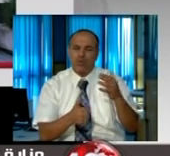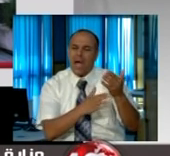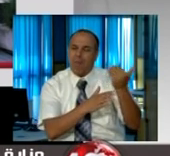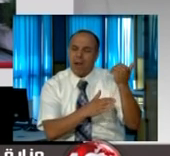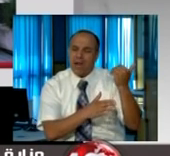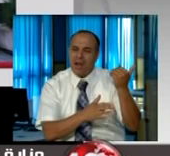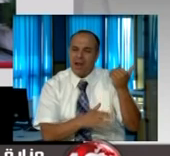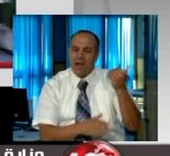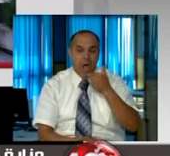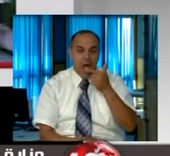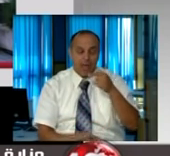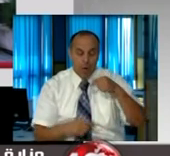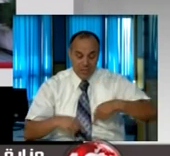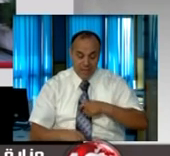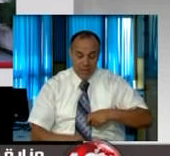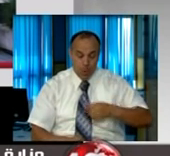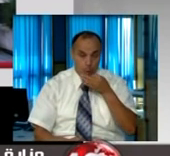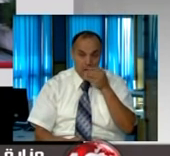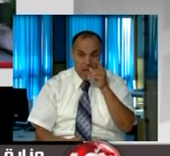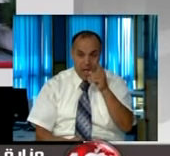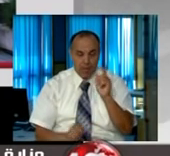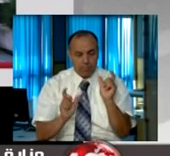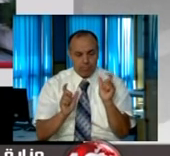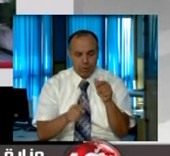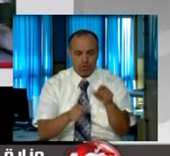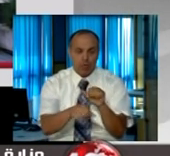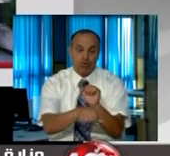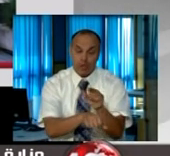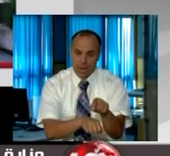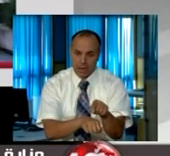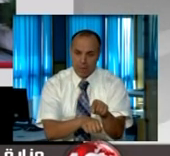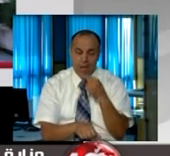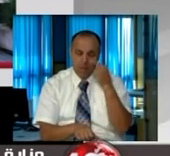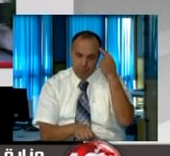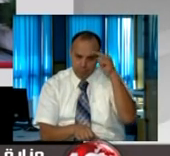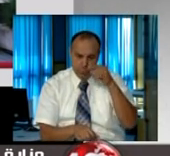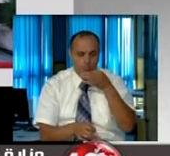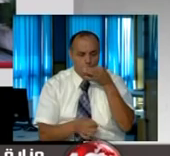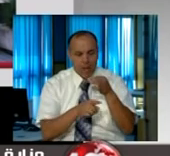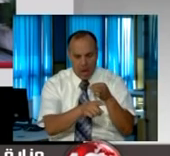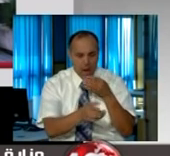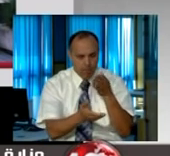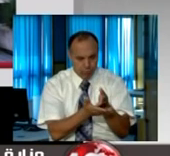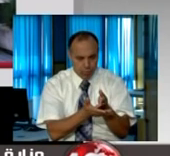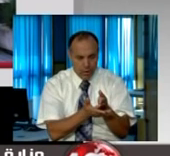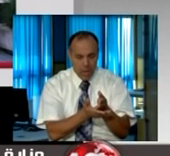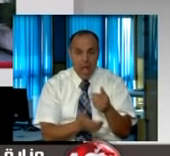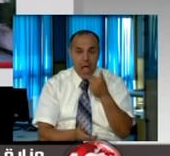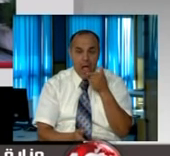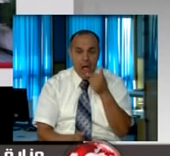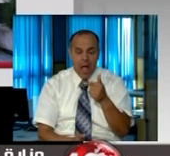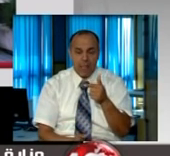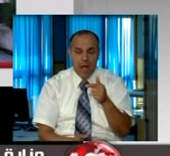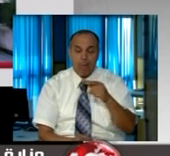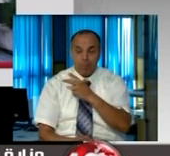وأفاد مصدر بوزارة الداخلية اليوم بأن إيقاف هذه العناصر تم بناء على اعترافات أحدهم، مشيرا إلى أن الرجوبي